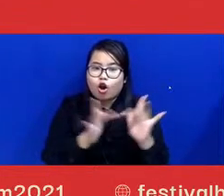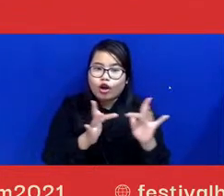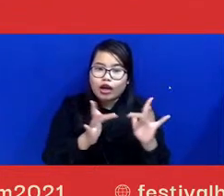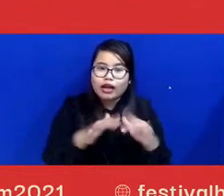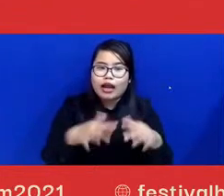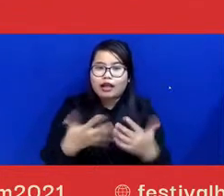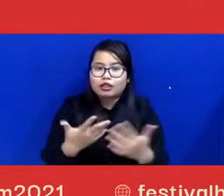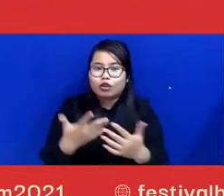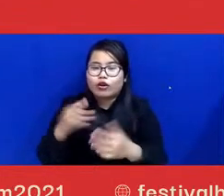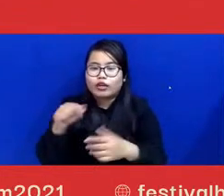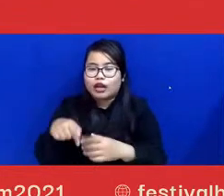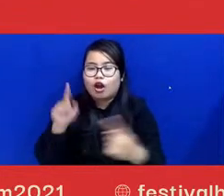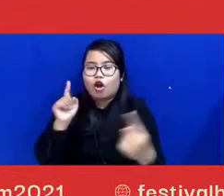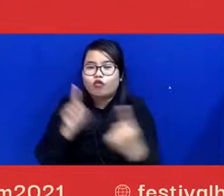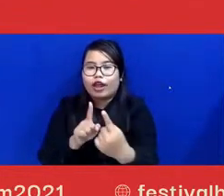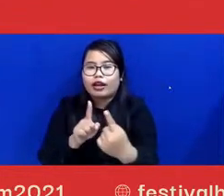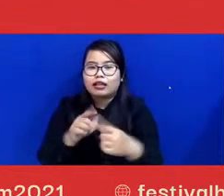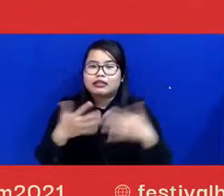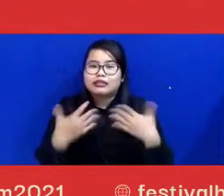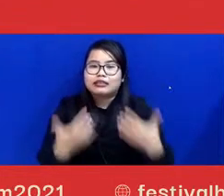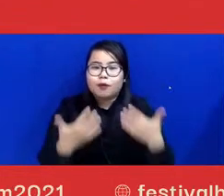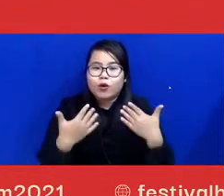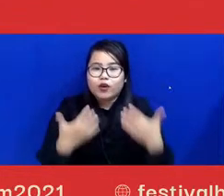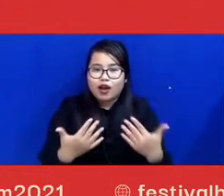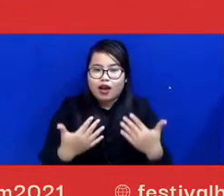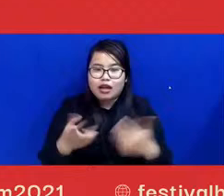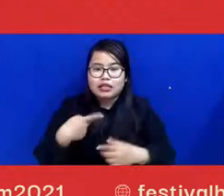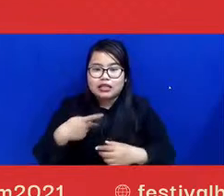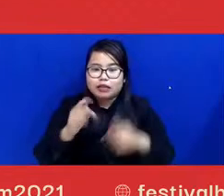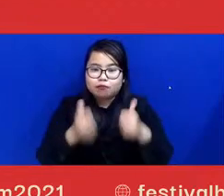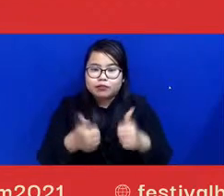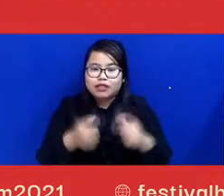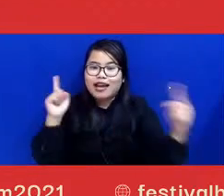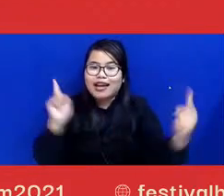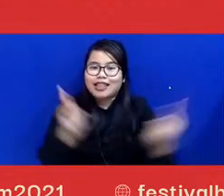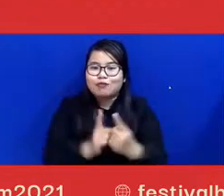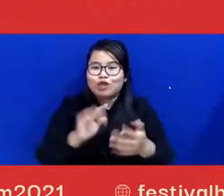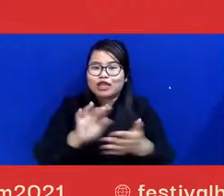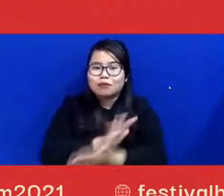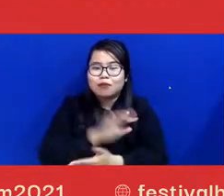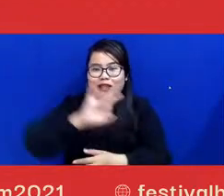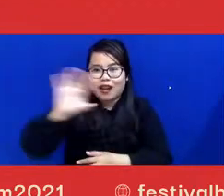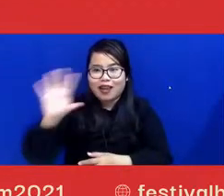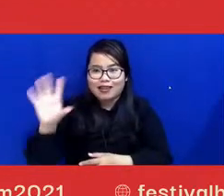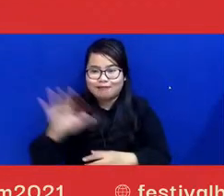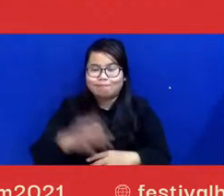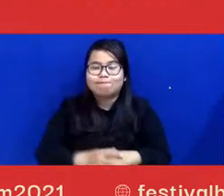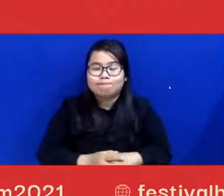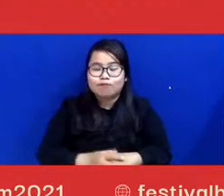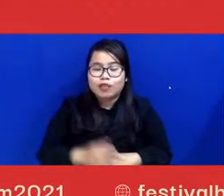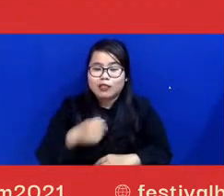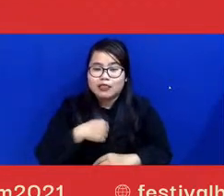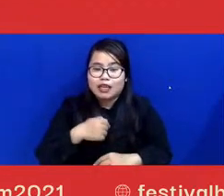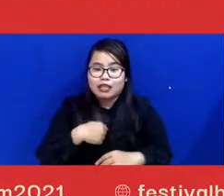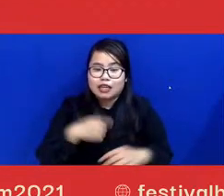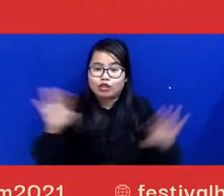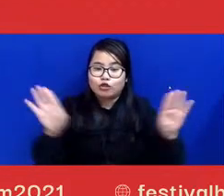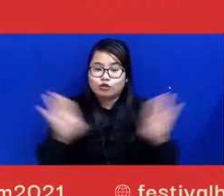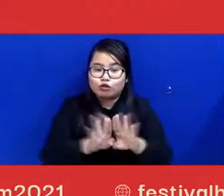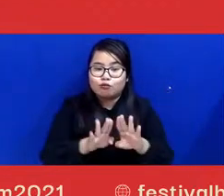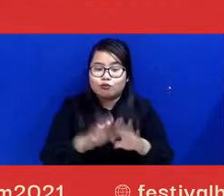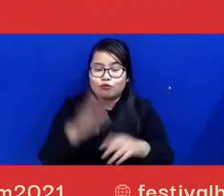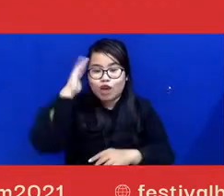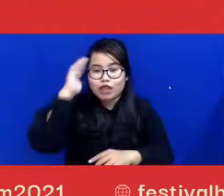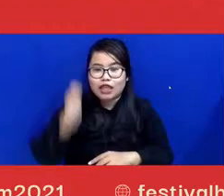offline. Semoga kita dapat bertemu di kesempatan yang lain. Dan saya akhiri,